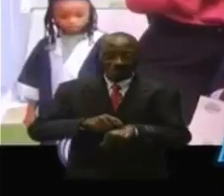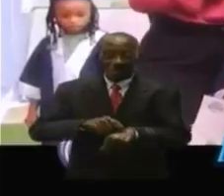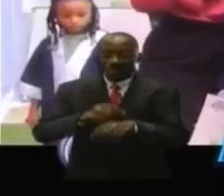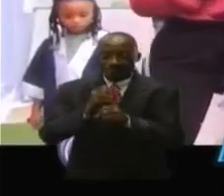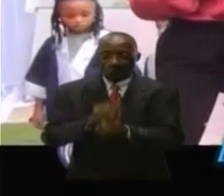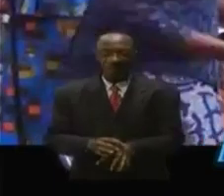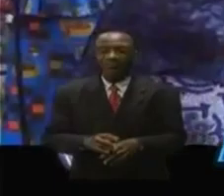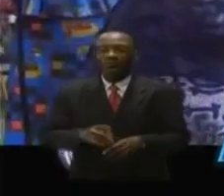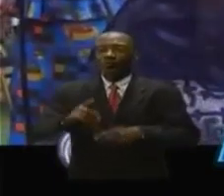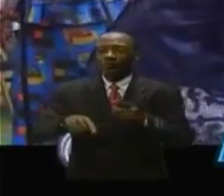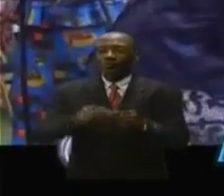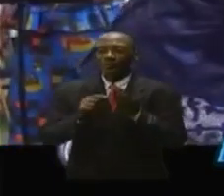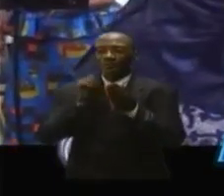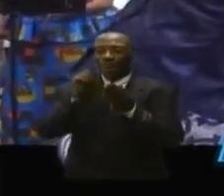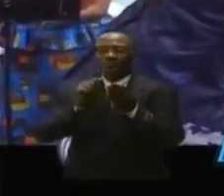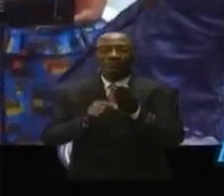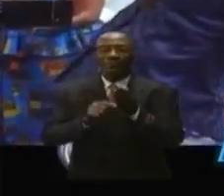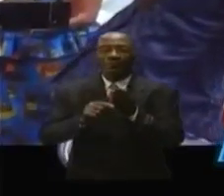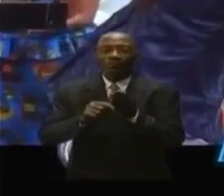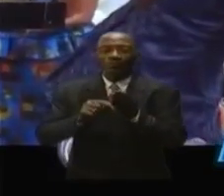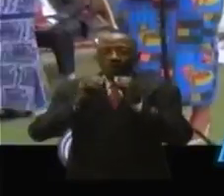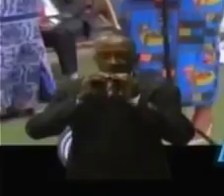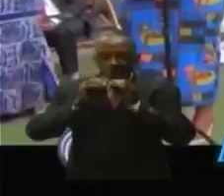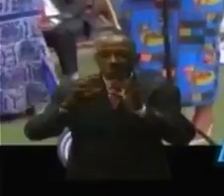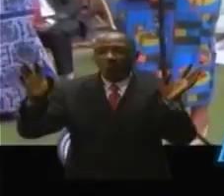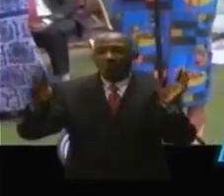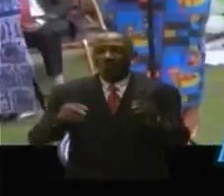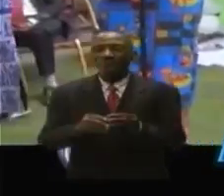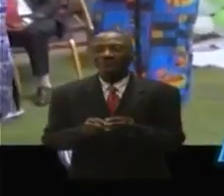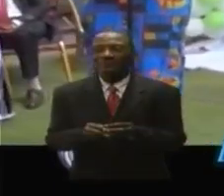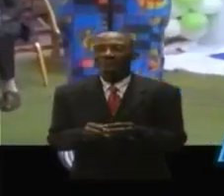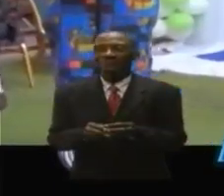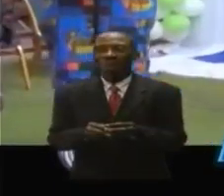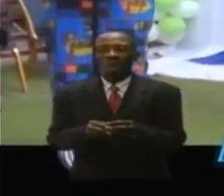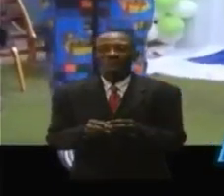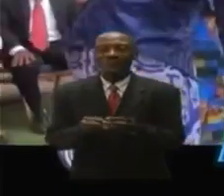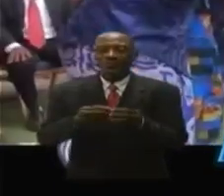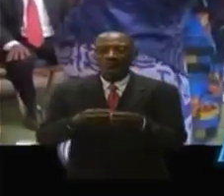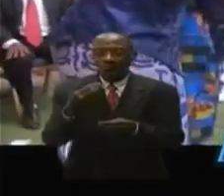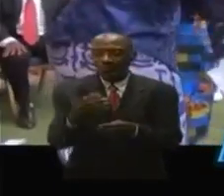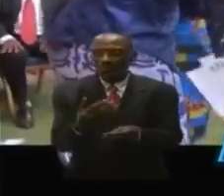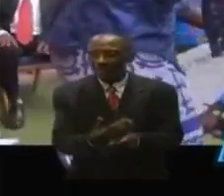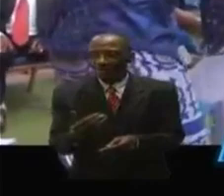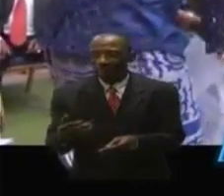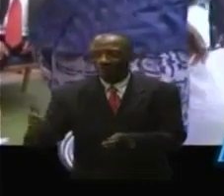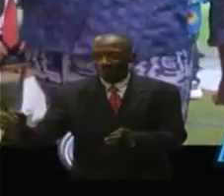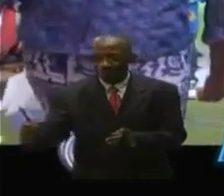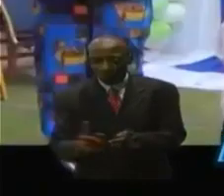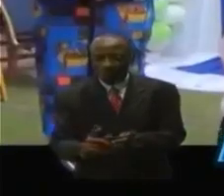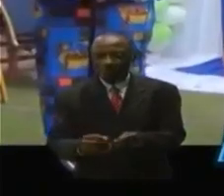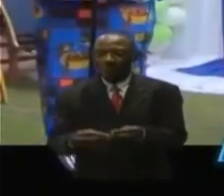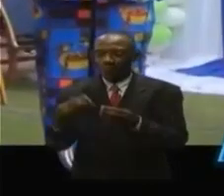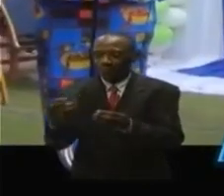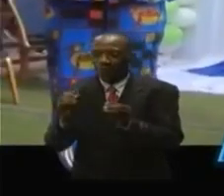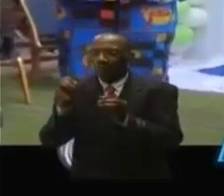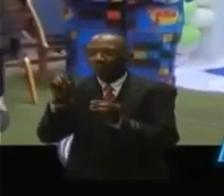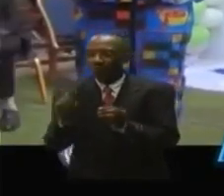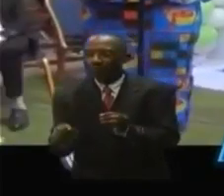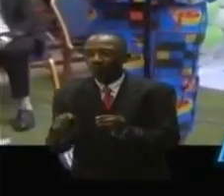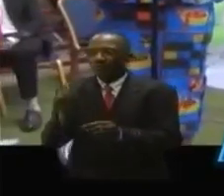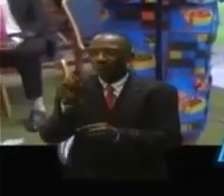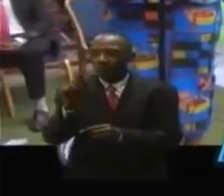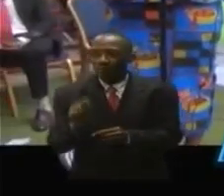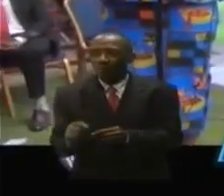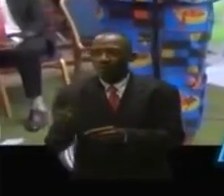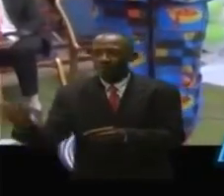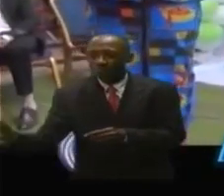de bulletins aux élèves. 100%, c'est le résultat obtenu dans l'ensemble. Pour couronner cette réussite, la promotrice de